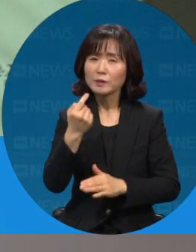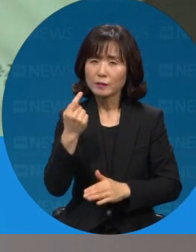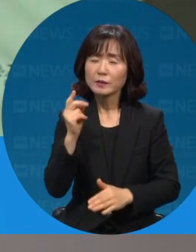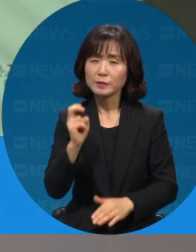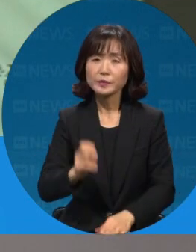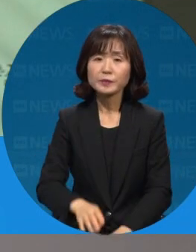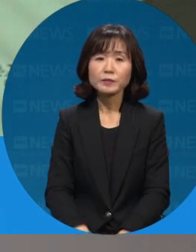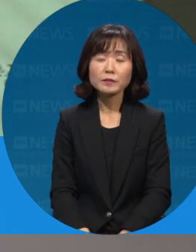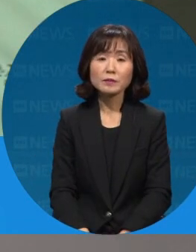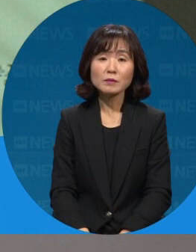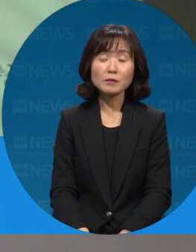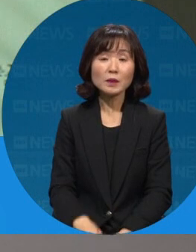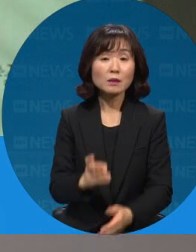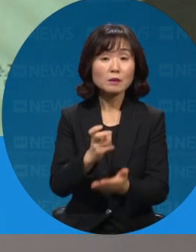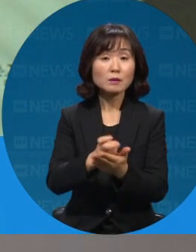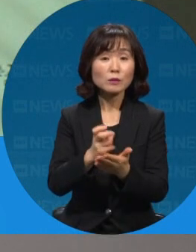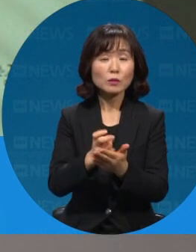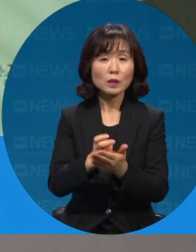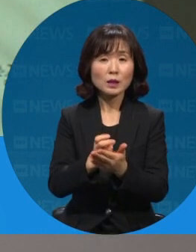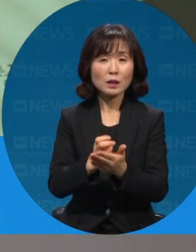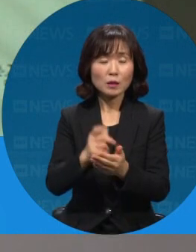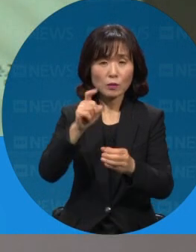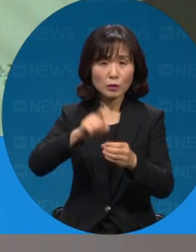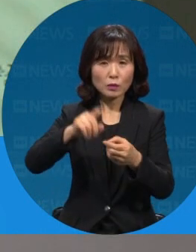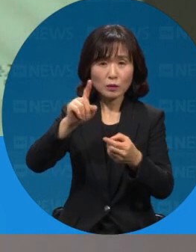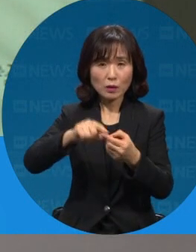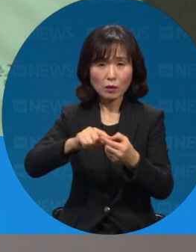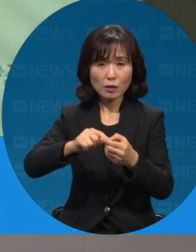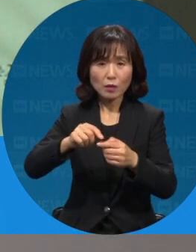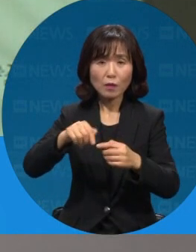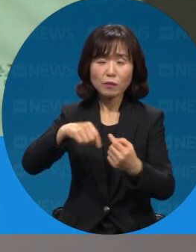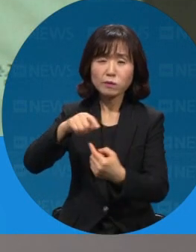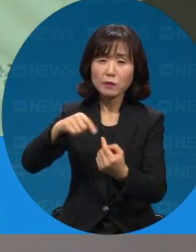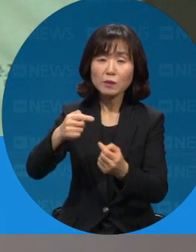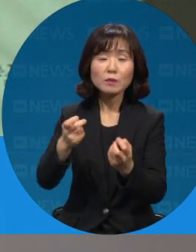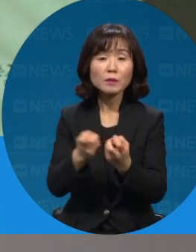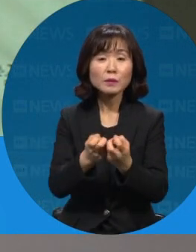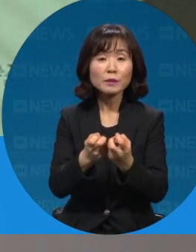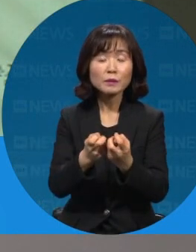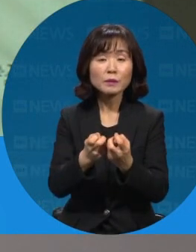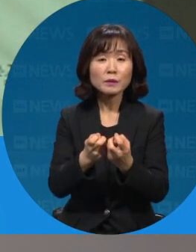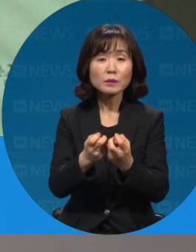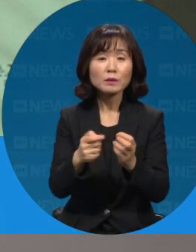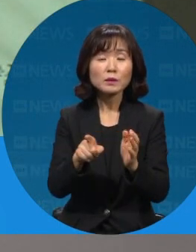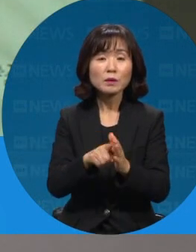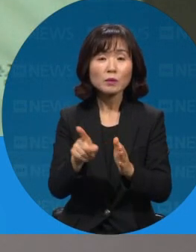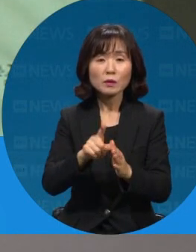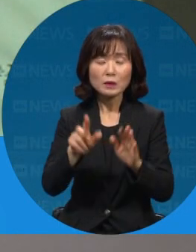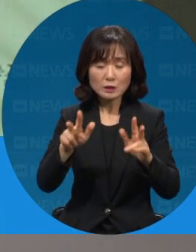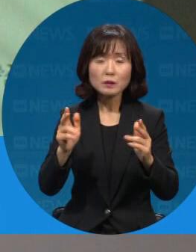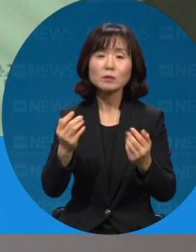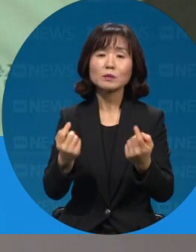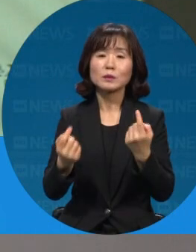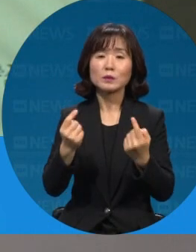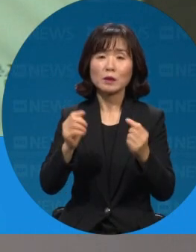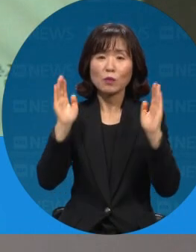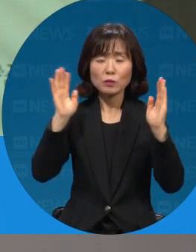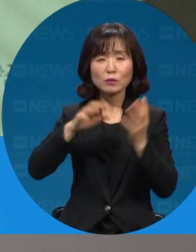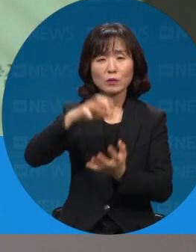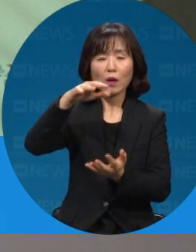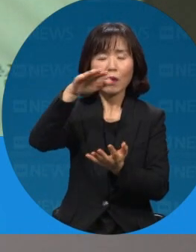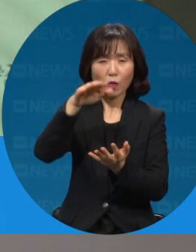있는데요 이 제도가 취지대로 시행이 되려면 지금보다 학습 양이 훨씬 더 줄어야 한다는 목소리가 나오고